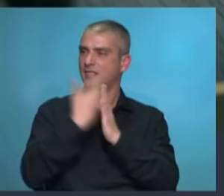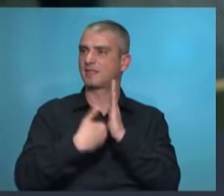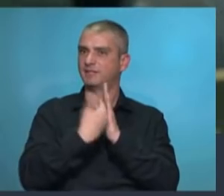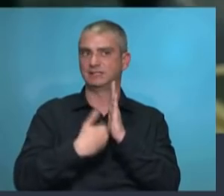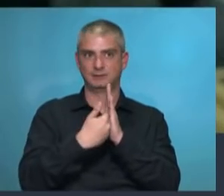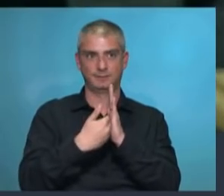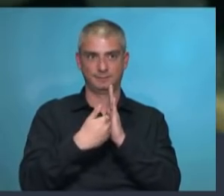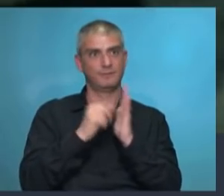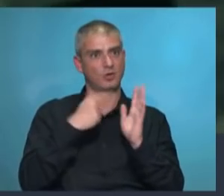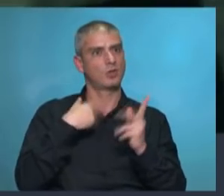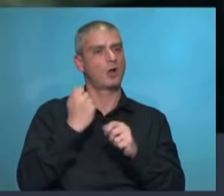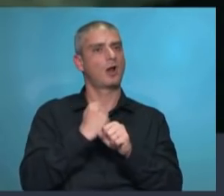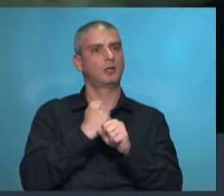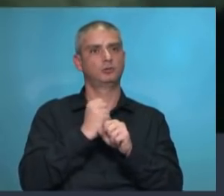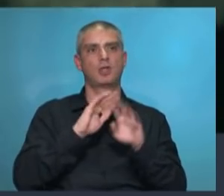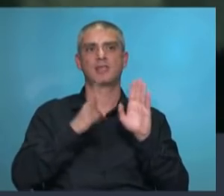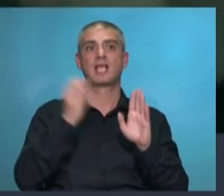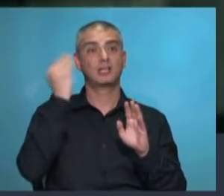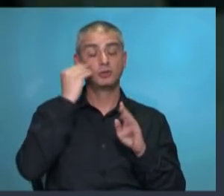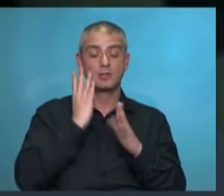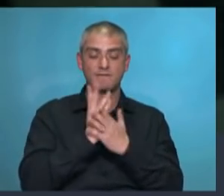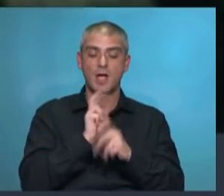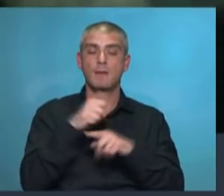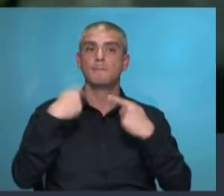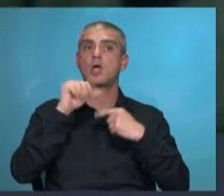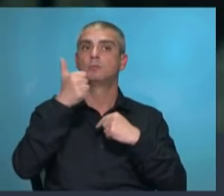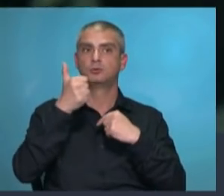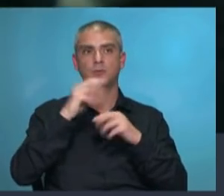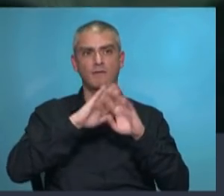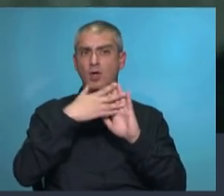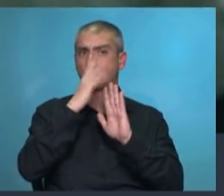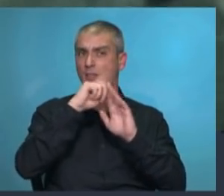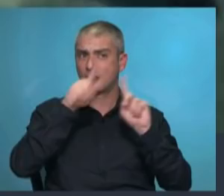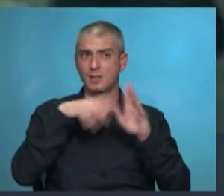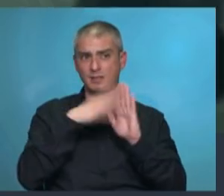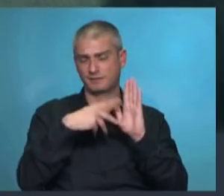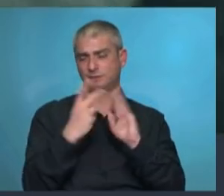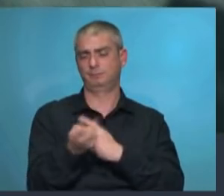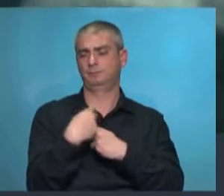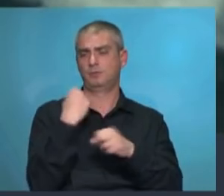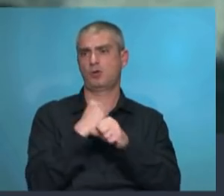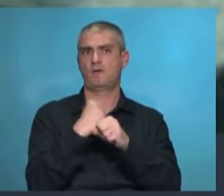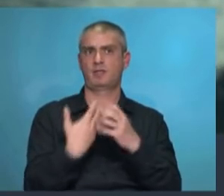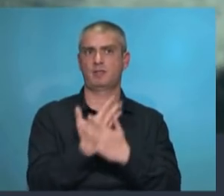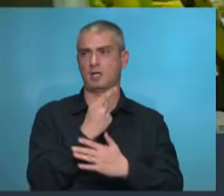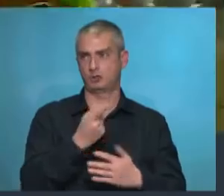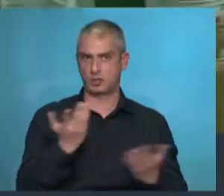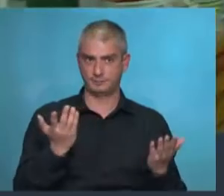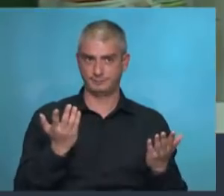عشان احنا بنعطي بنسيا وكرن اشتلموت من اول يوم وكمان كل الوراق اللي هن تفاسيم لكريتات عوفيدة